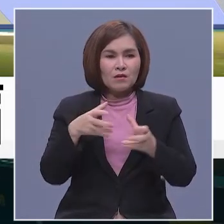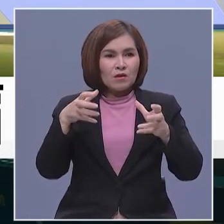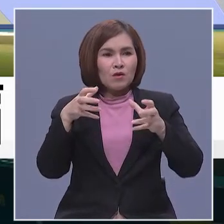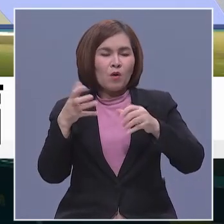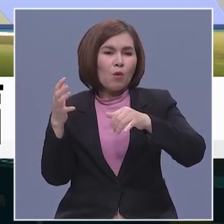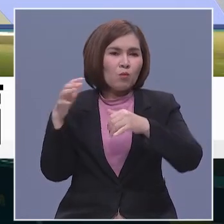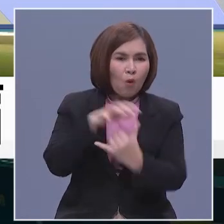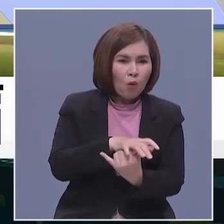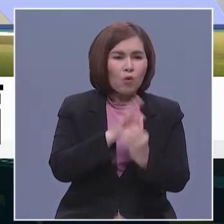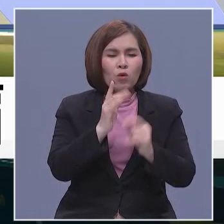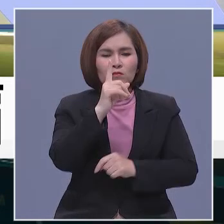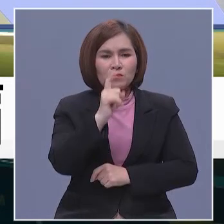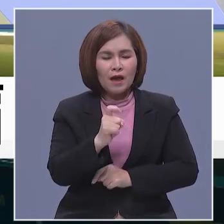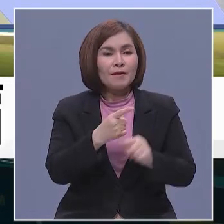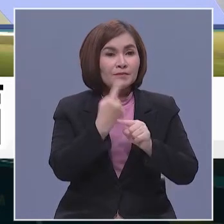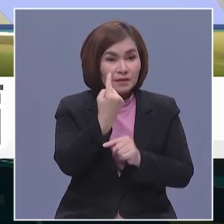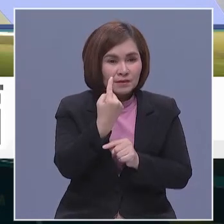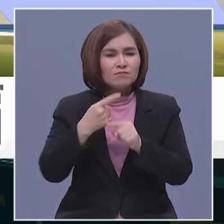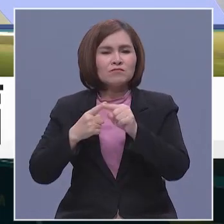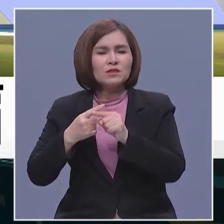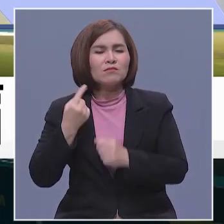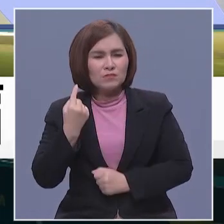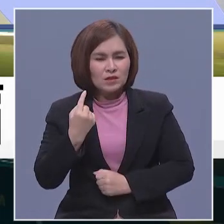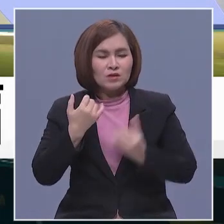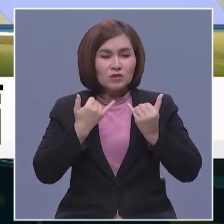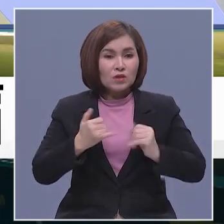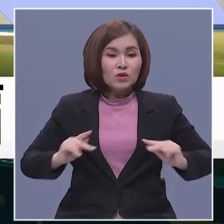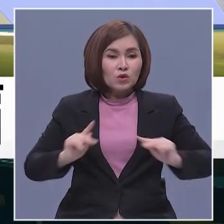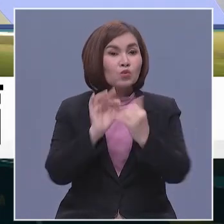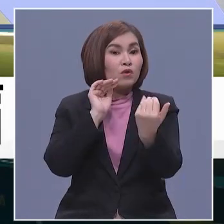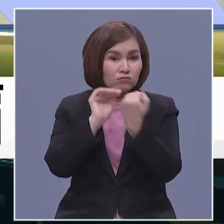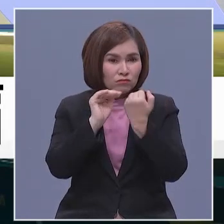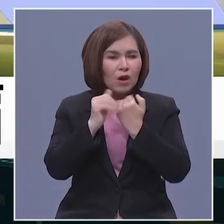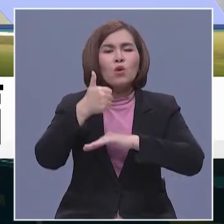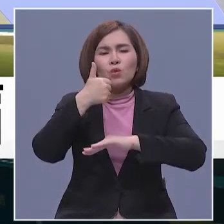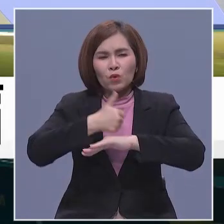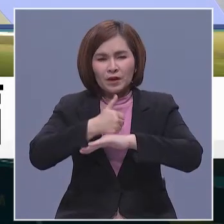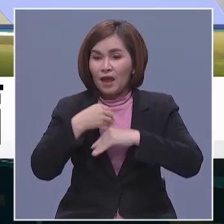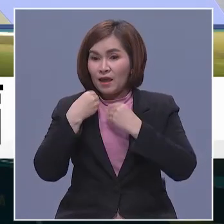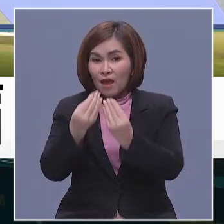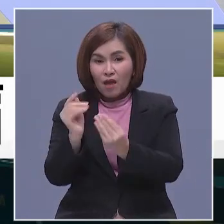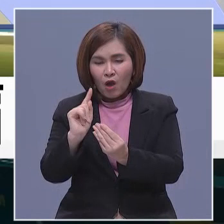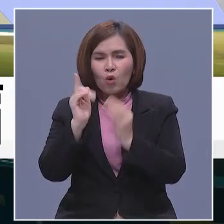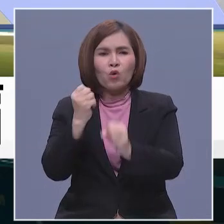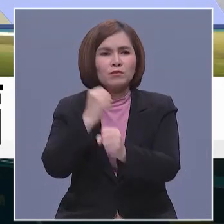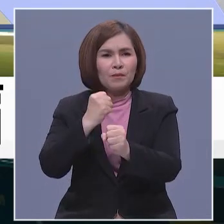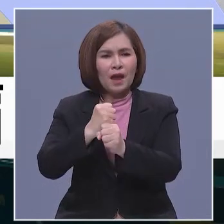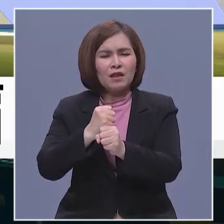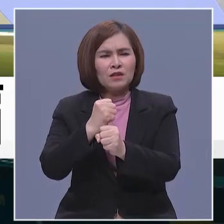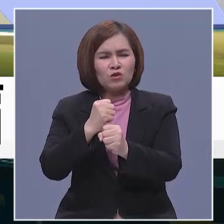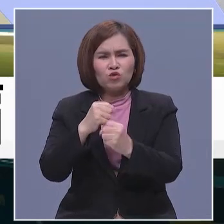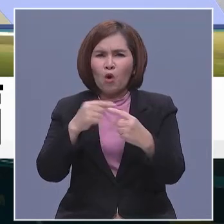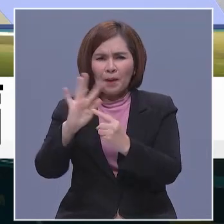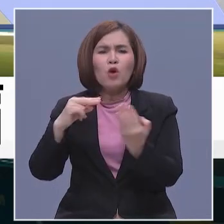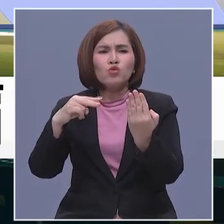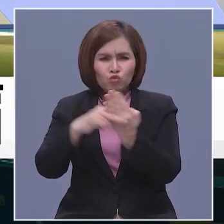านเสียชีวิต1เจ็บ1 โอ้โห ล่าสุดนี่รัฐมนตรีกระทรวงคมนาคมสั่งให้ผู้รับเหงาหยุดงานแล้วเดี๋ยวจะรวบรวมให้ดูนะ